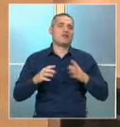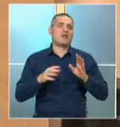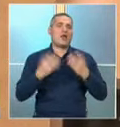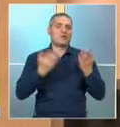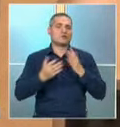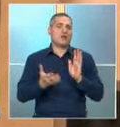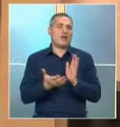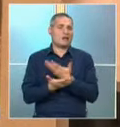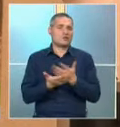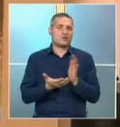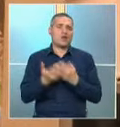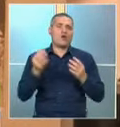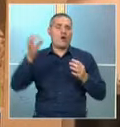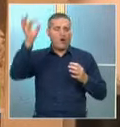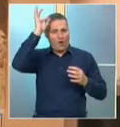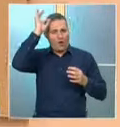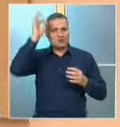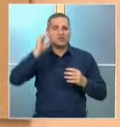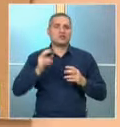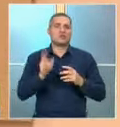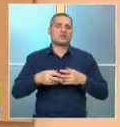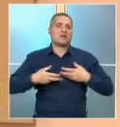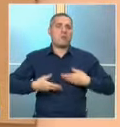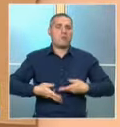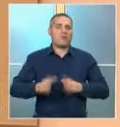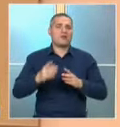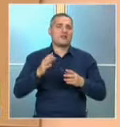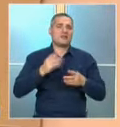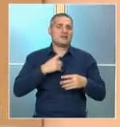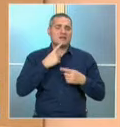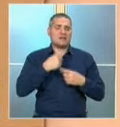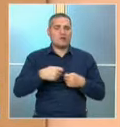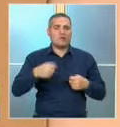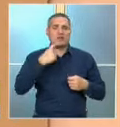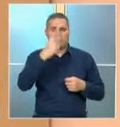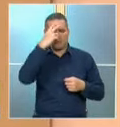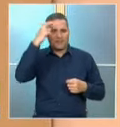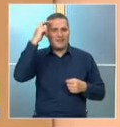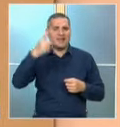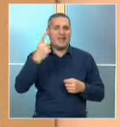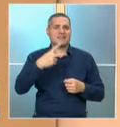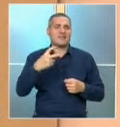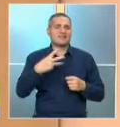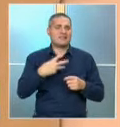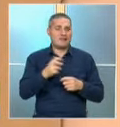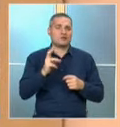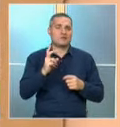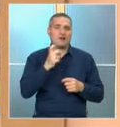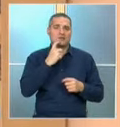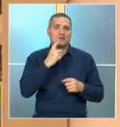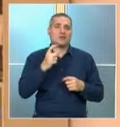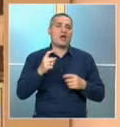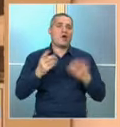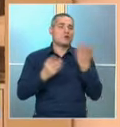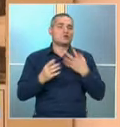учителите прокудени. След дълги странствания през Струмица и Петрич, през 1920 година училището намира своя пристан в